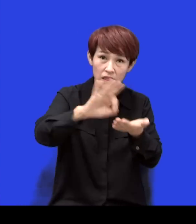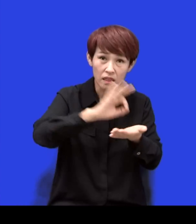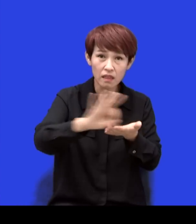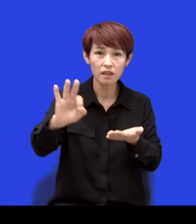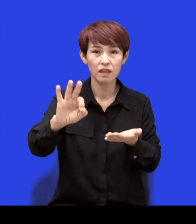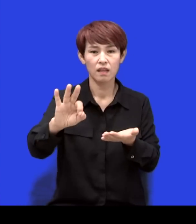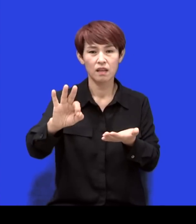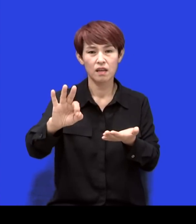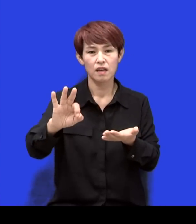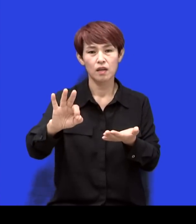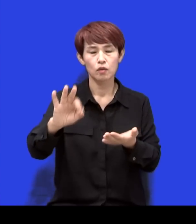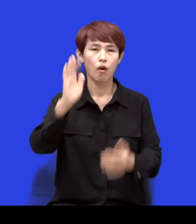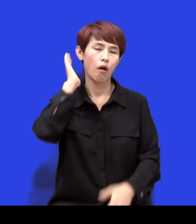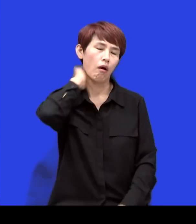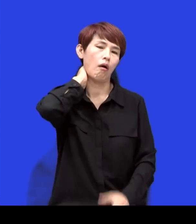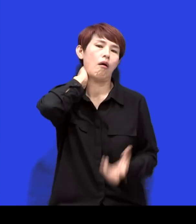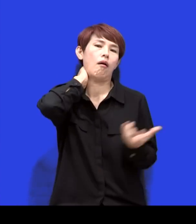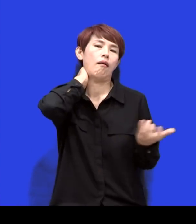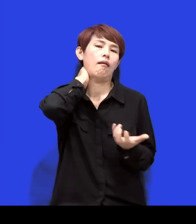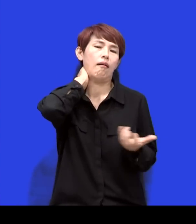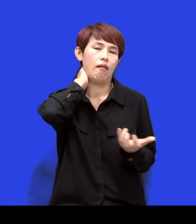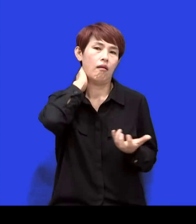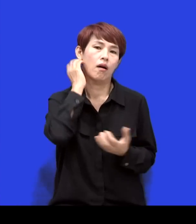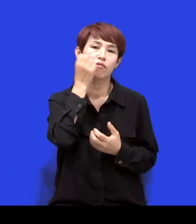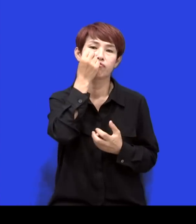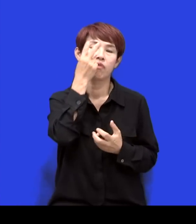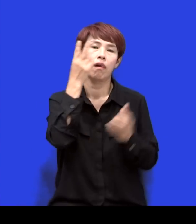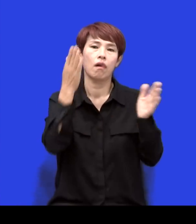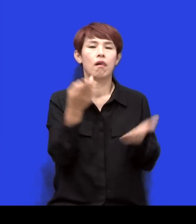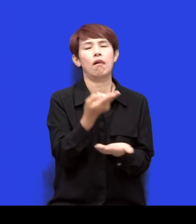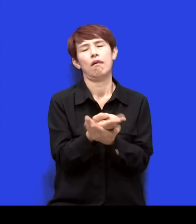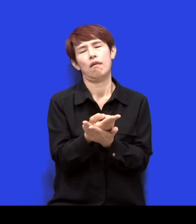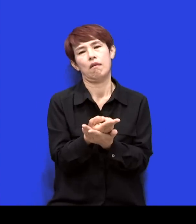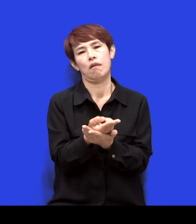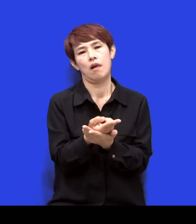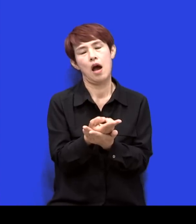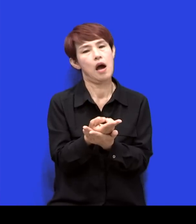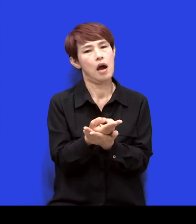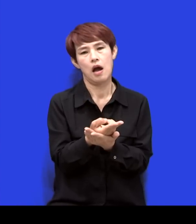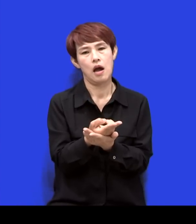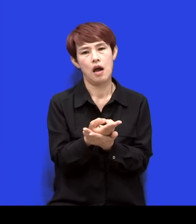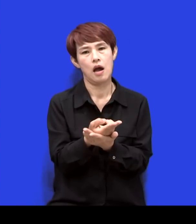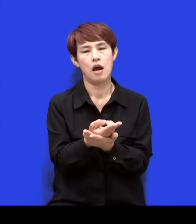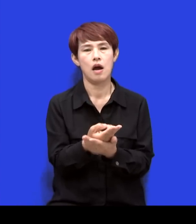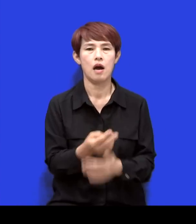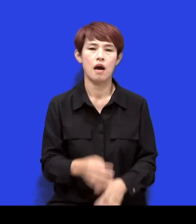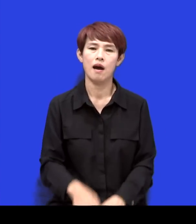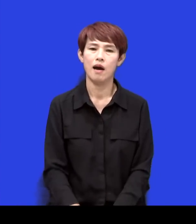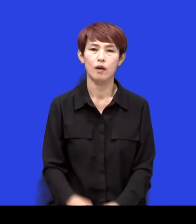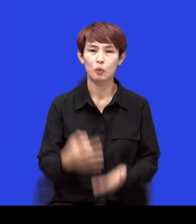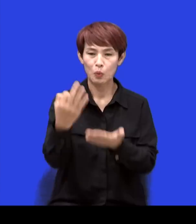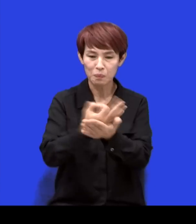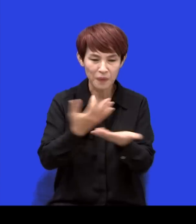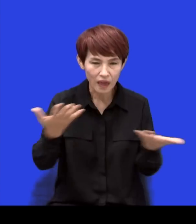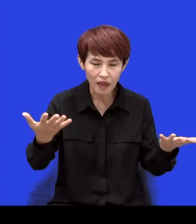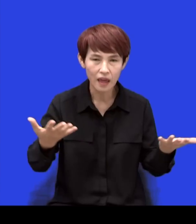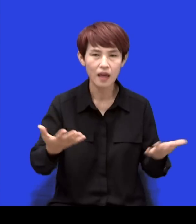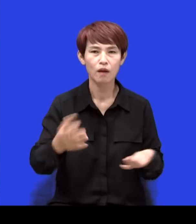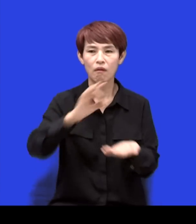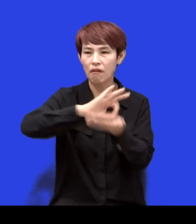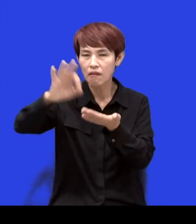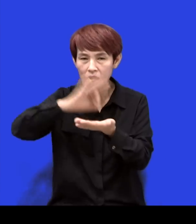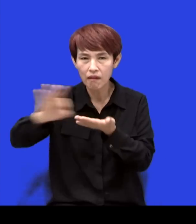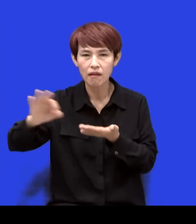그리고 이거 쓰다가 목 디스크 와가지고 한 2달 또 누워 있고. 예. 몸 상하고 예 돈도